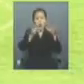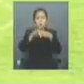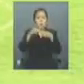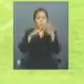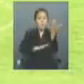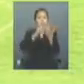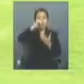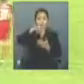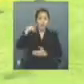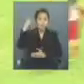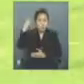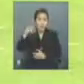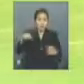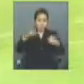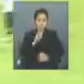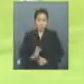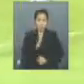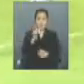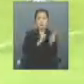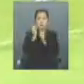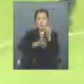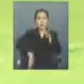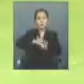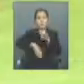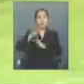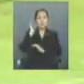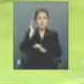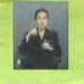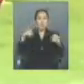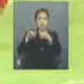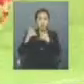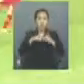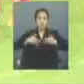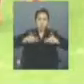กให้มีศักยภาพใกล้กันจะทำให้เกมดูสนุกยิ่งขึ้น